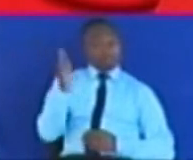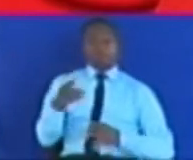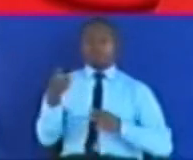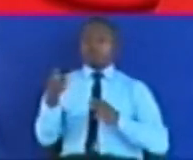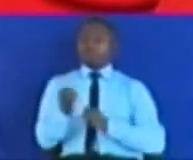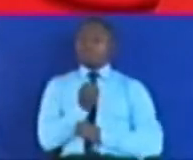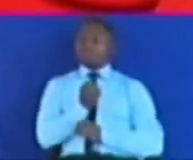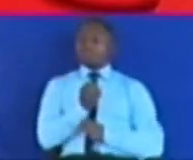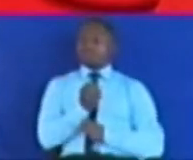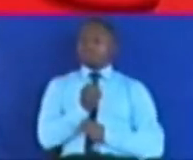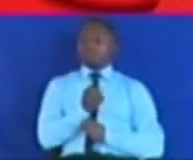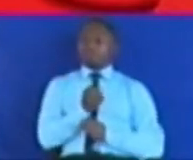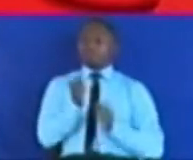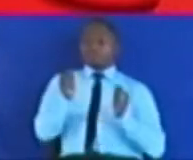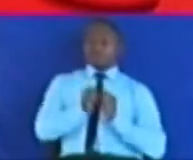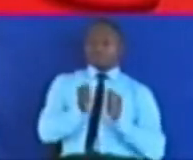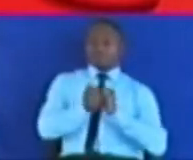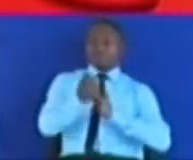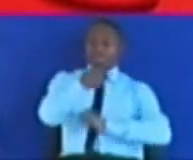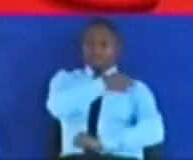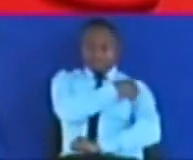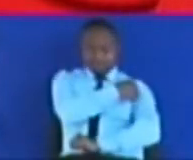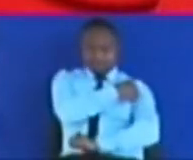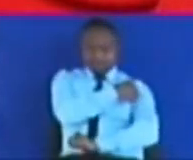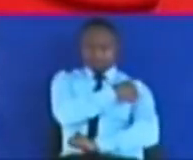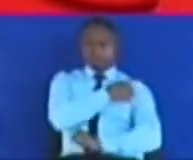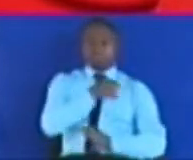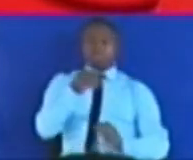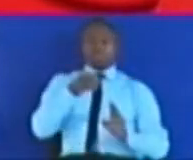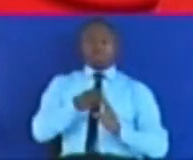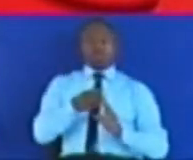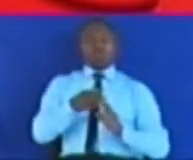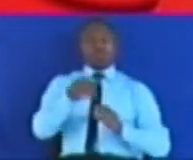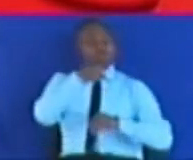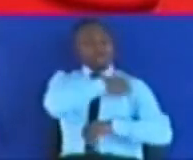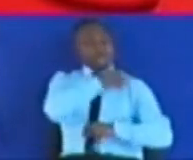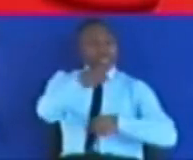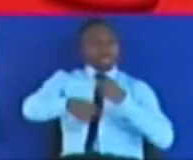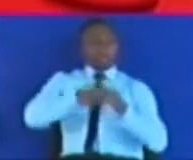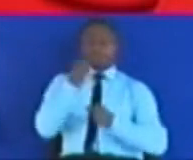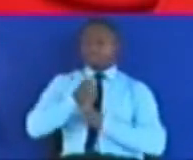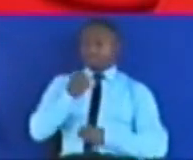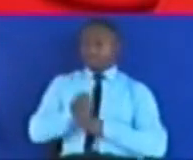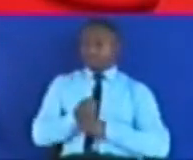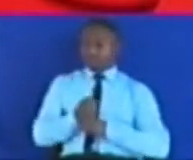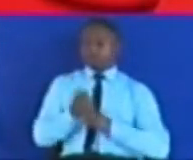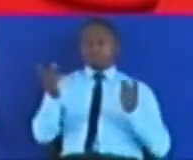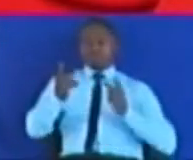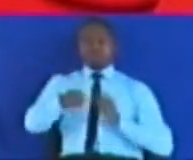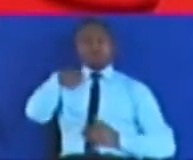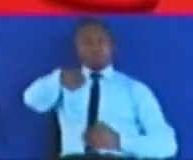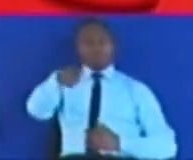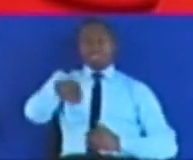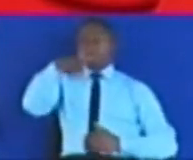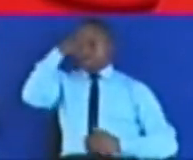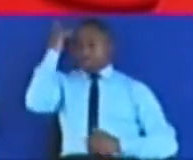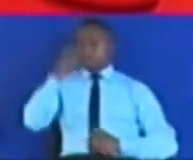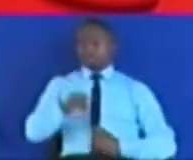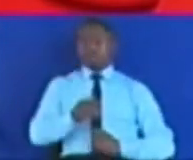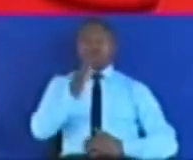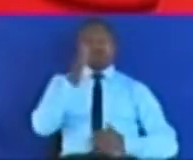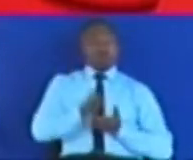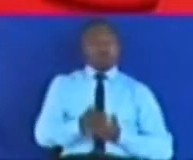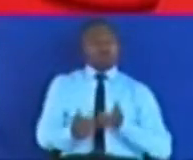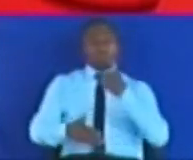waweze kupata vifaa tiba na hospitali iweze kufanya kazi. Lakini tunapongeza serikali kwa kweli imeweza